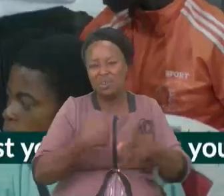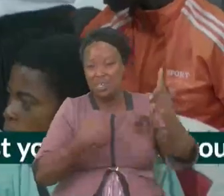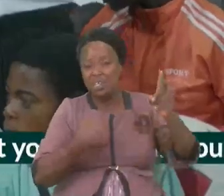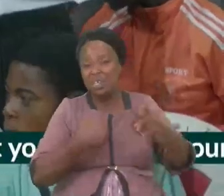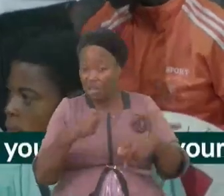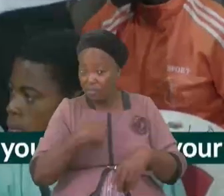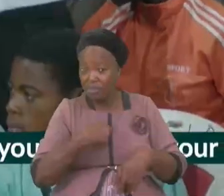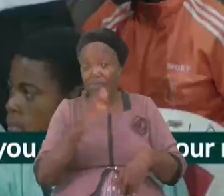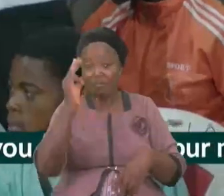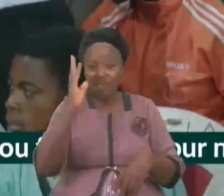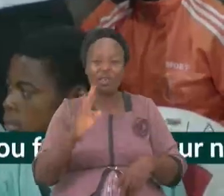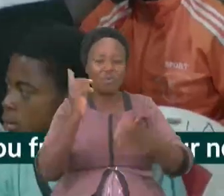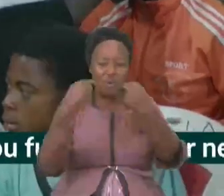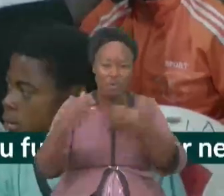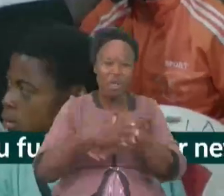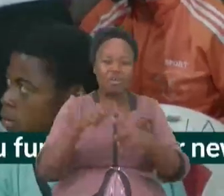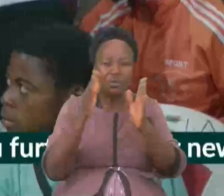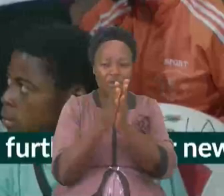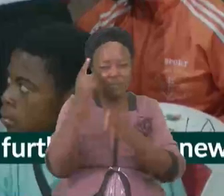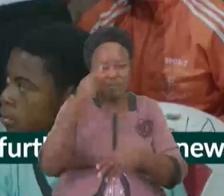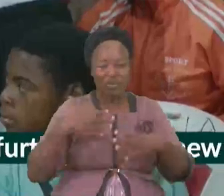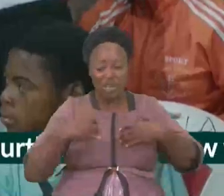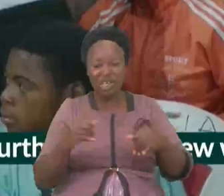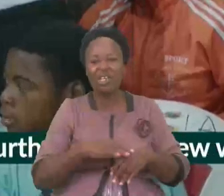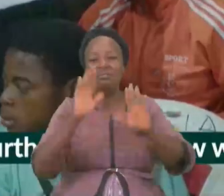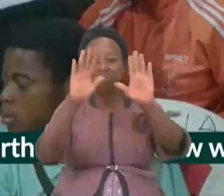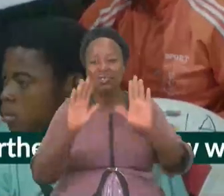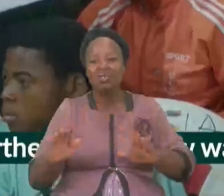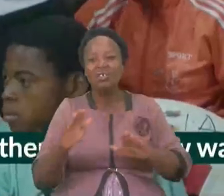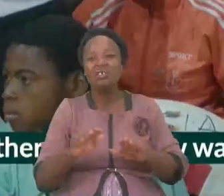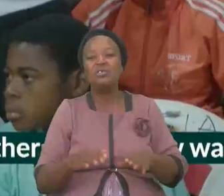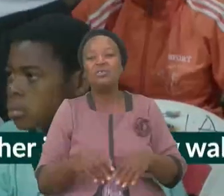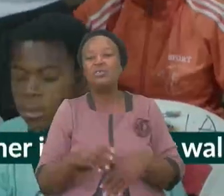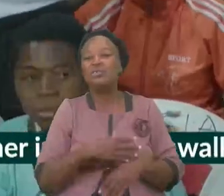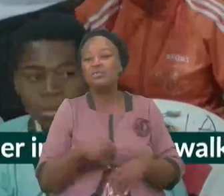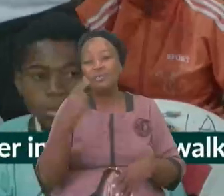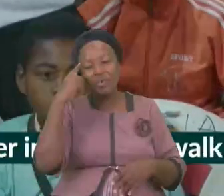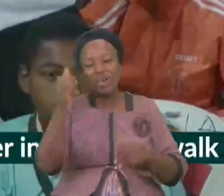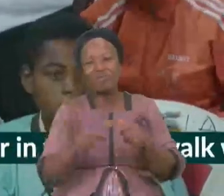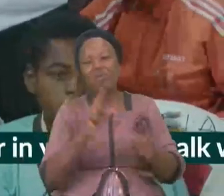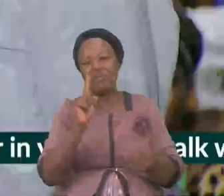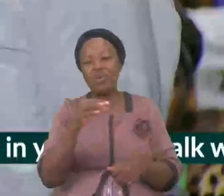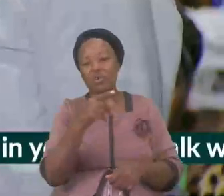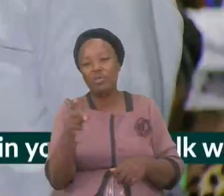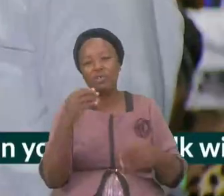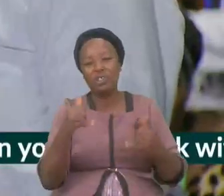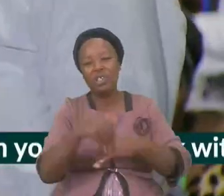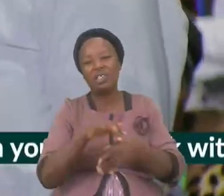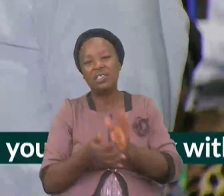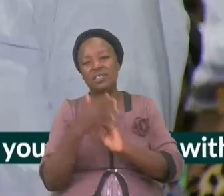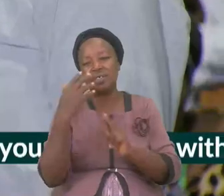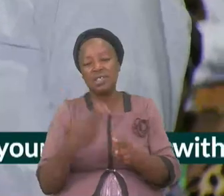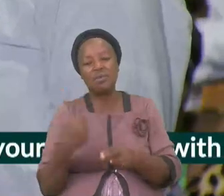pour vous, la guérison, la délivrance, les miracles, les signes, les prodiges, pour chacun de vous ce soir au nom de